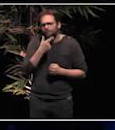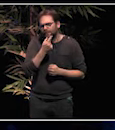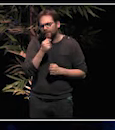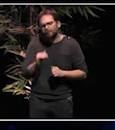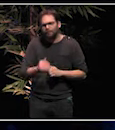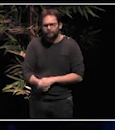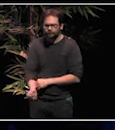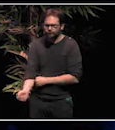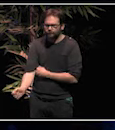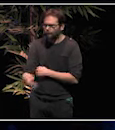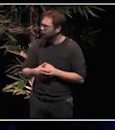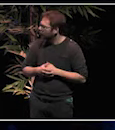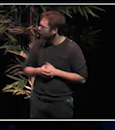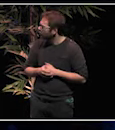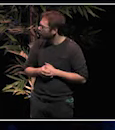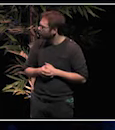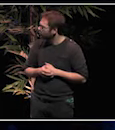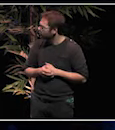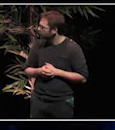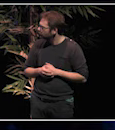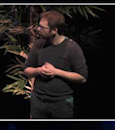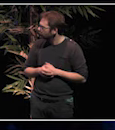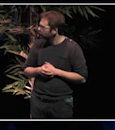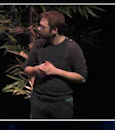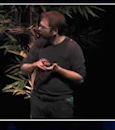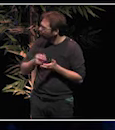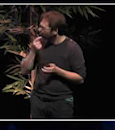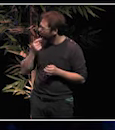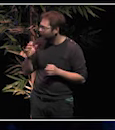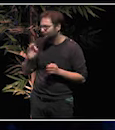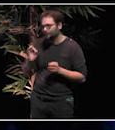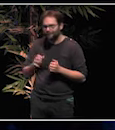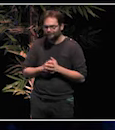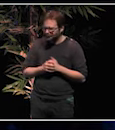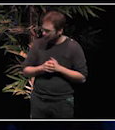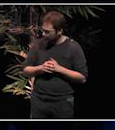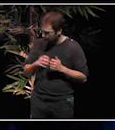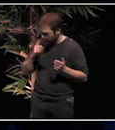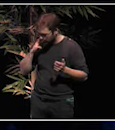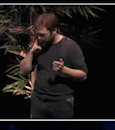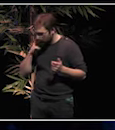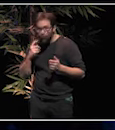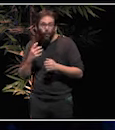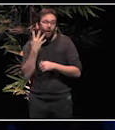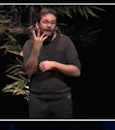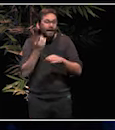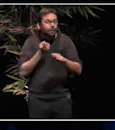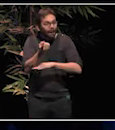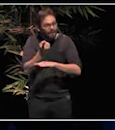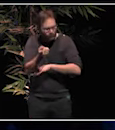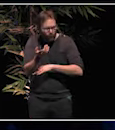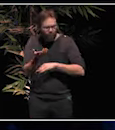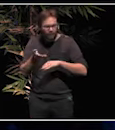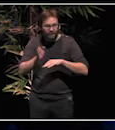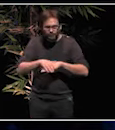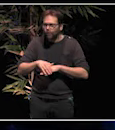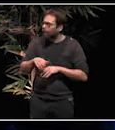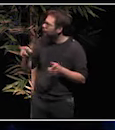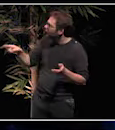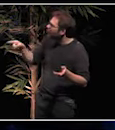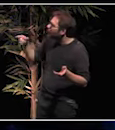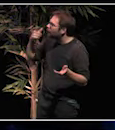Ouais. Surtout sur un tapis. Ouais. Oui, voilà, c'est ça. Donc, OK, c'est peut-être 4 marathons, mais c'est à cette vitesse qui, alors, peut-être pour